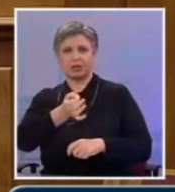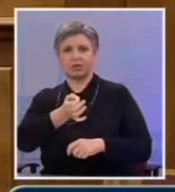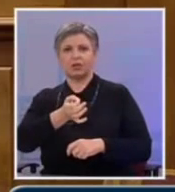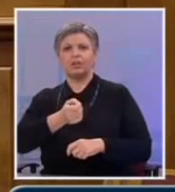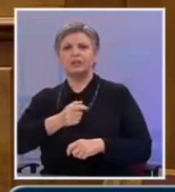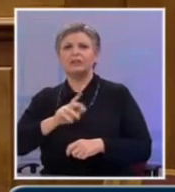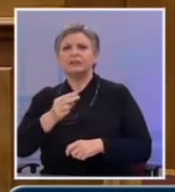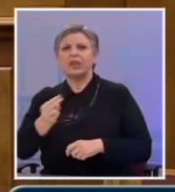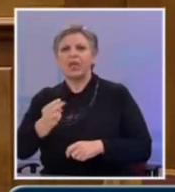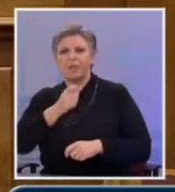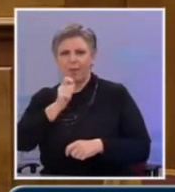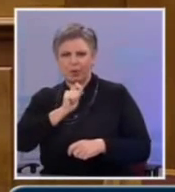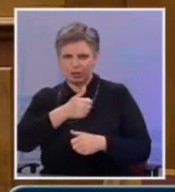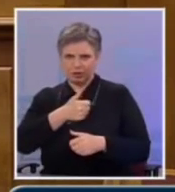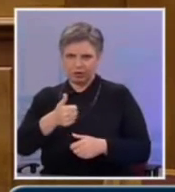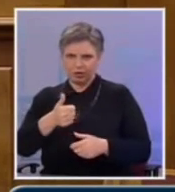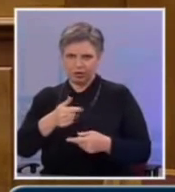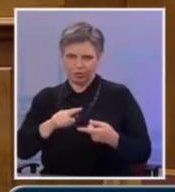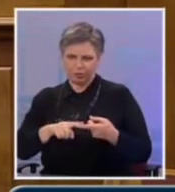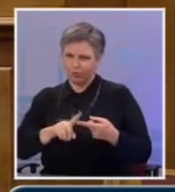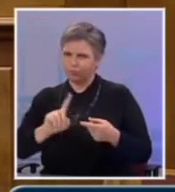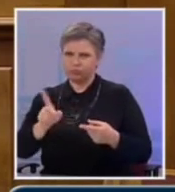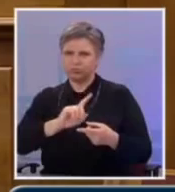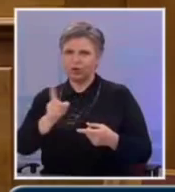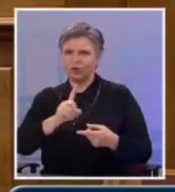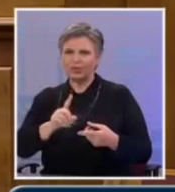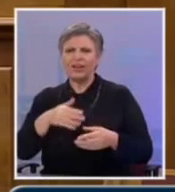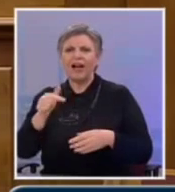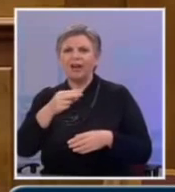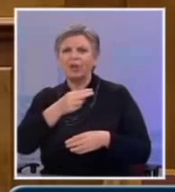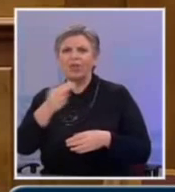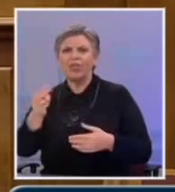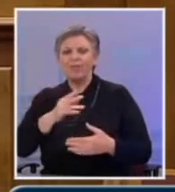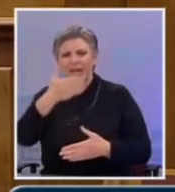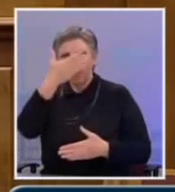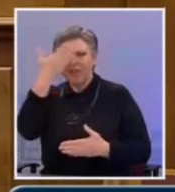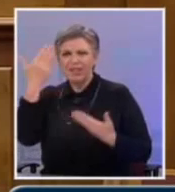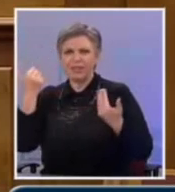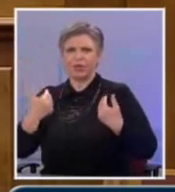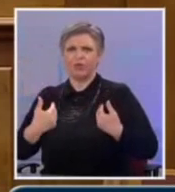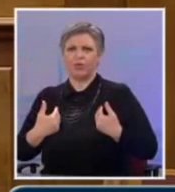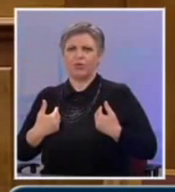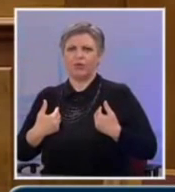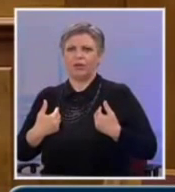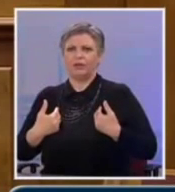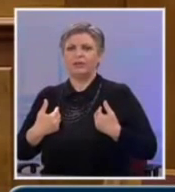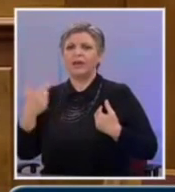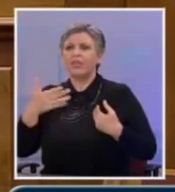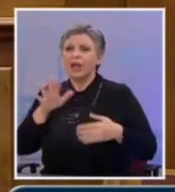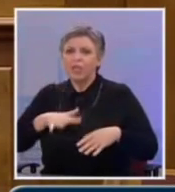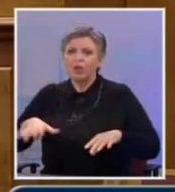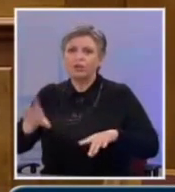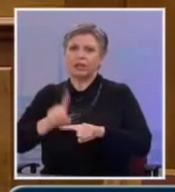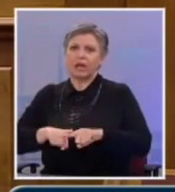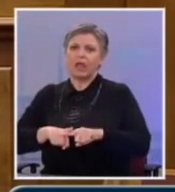πολιτικό το ζήτημα. Είναι κυρίως ζήτημα ηθικής τάξης. Σε αυτή τη χώρα ε θα μείνει και